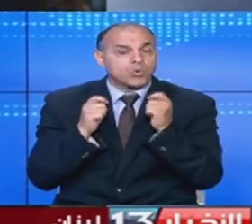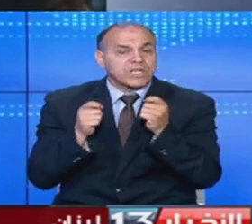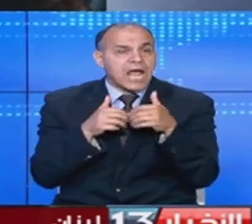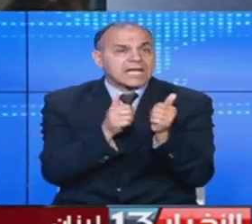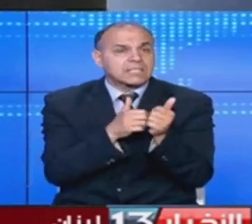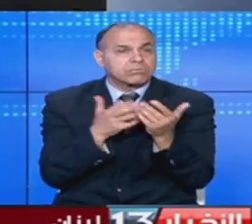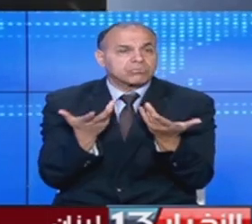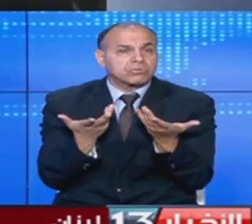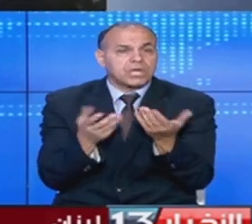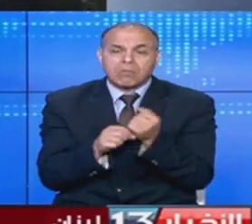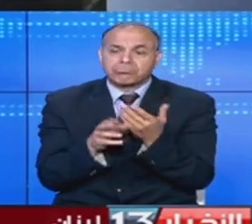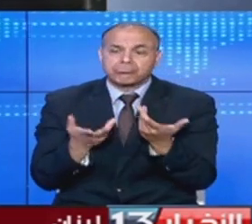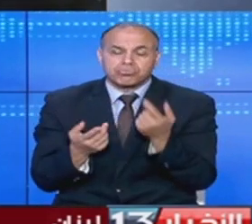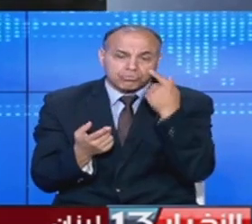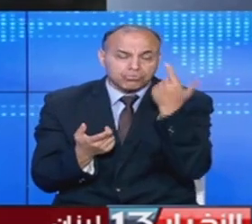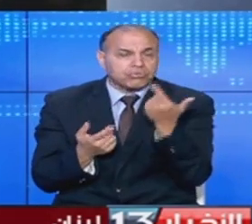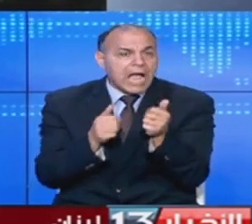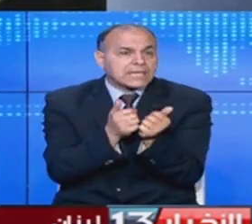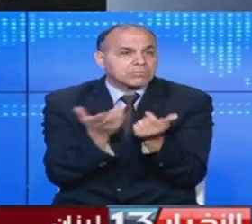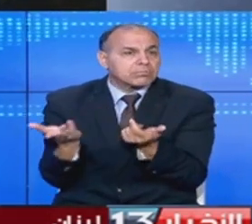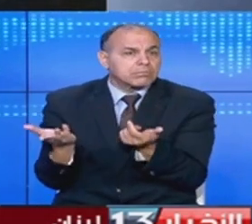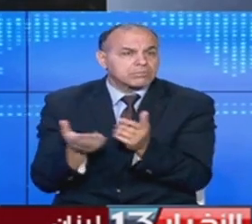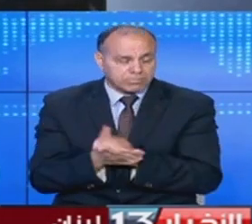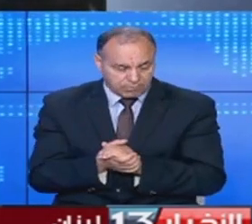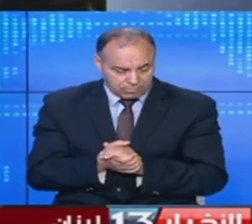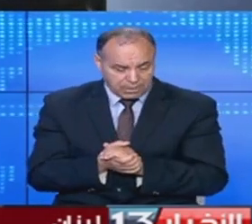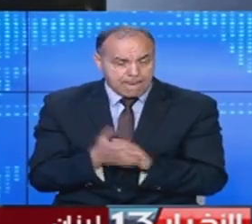والأحزاب ما قادرين يشيلوا البلد، هن أصلا ما بدهم يشيلوا البلد